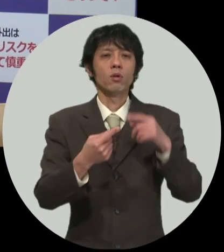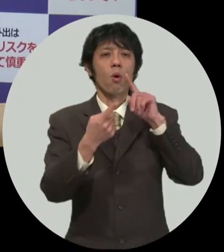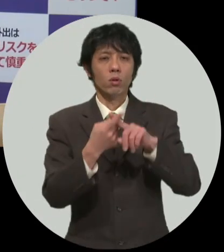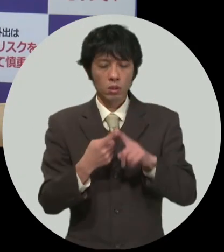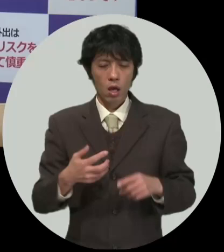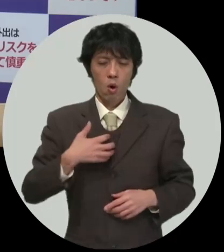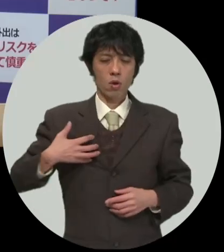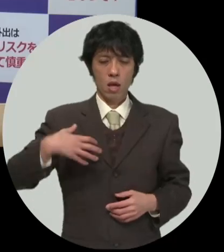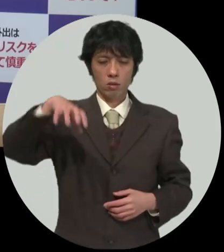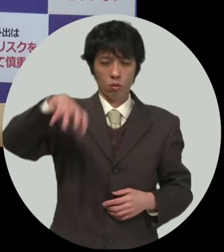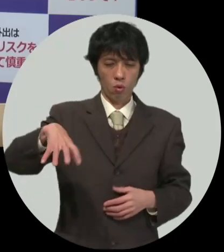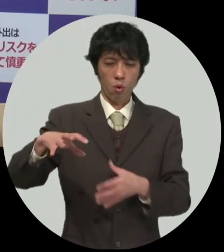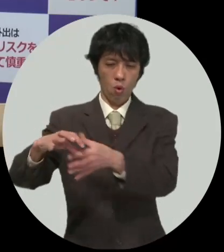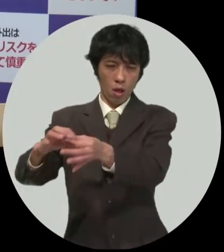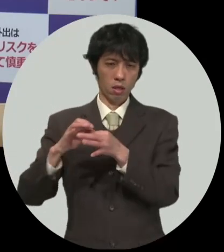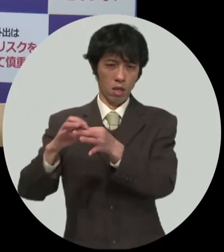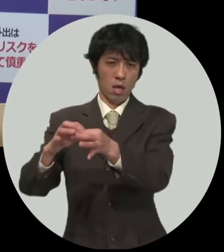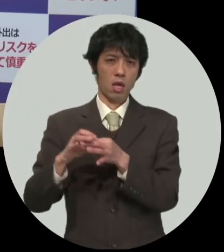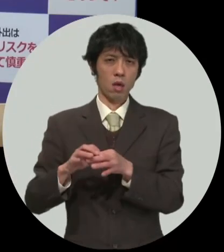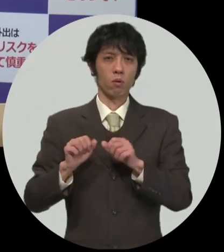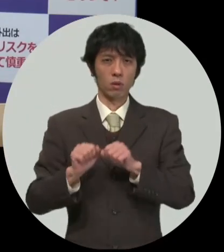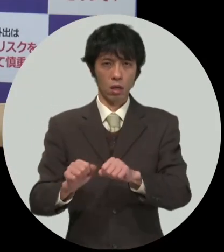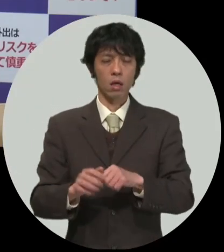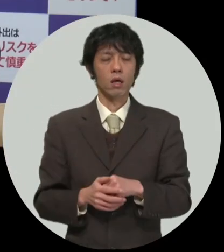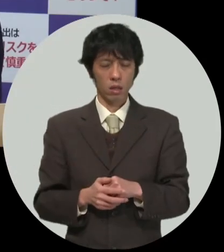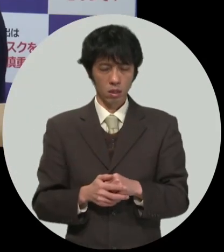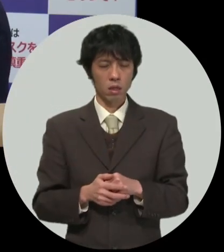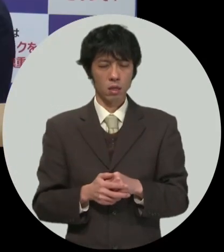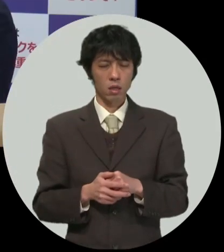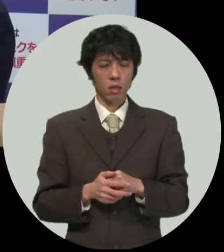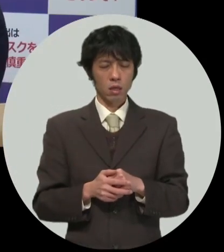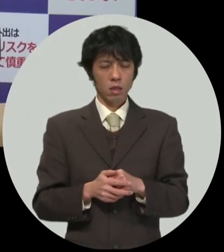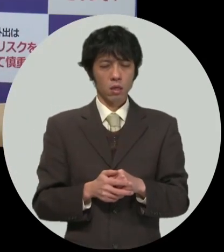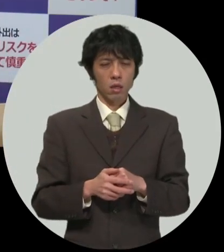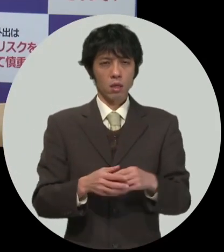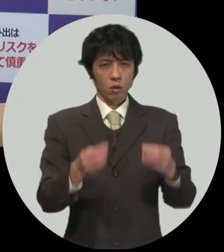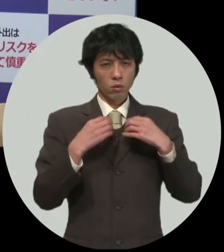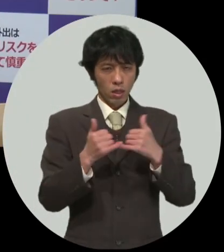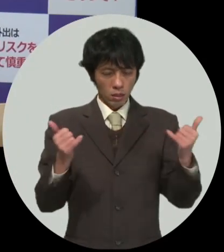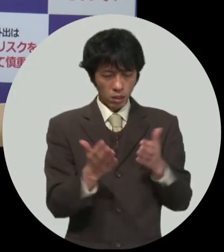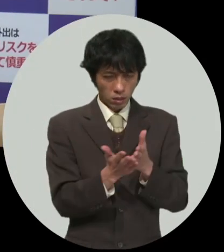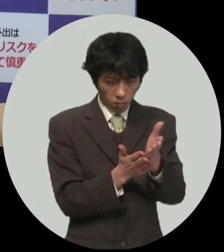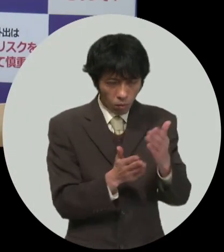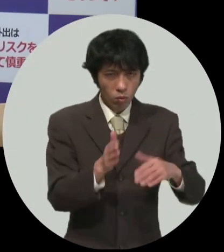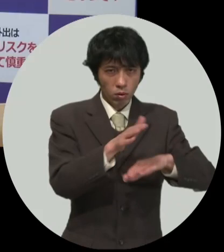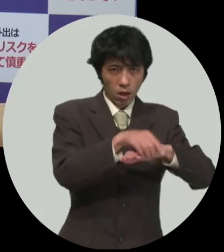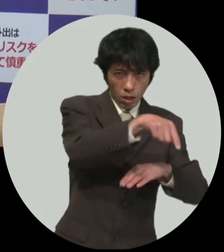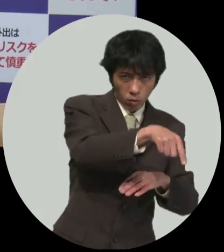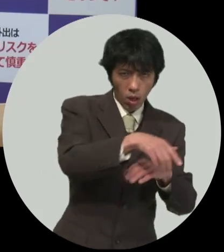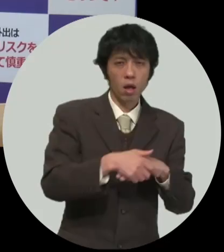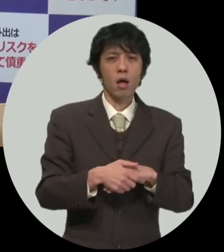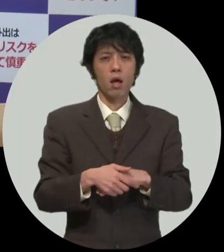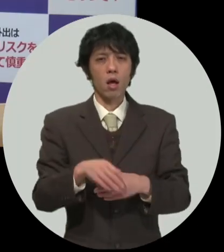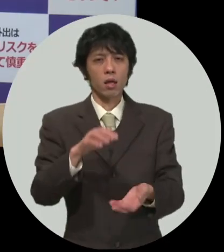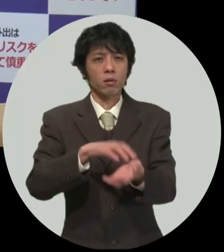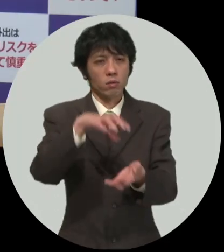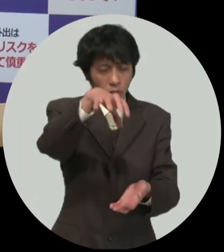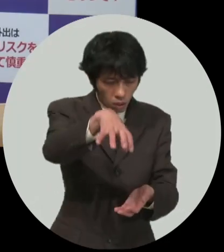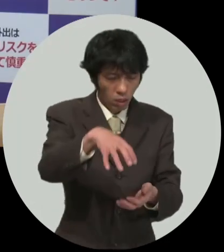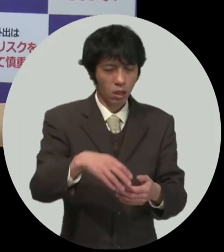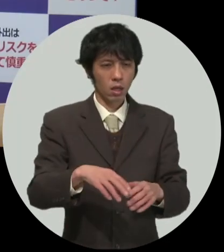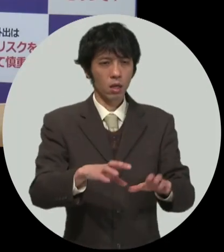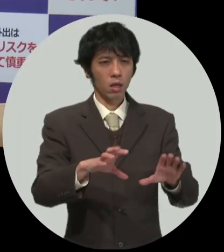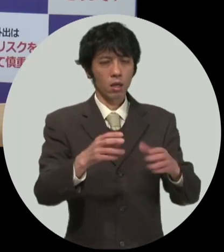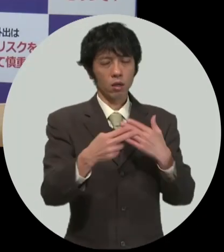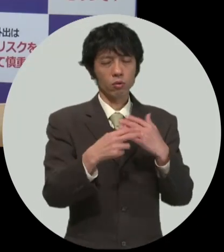連携をしてですね、陽性者外来とか、訪問診療医療機関等によって受診検査をすると、訪問診療